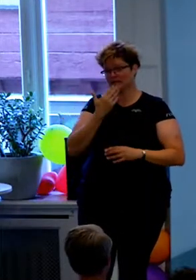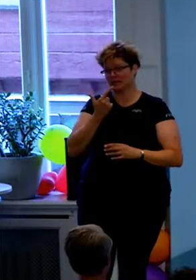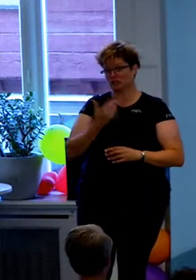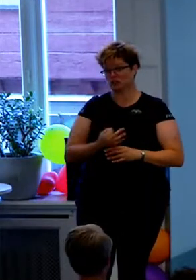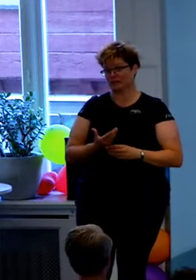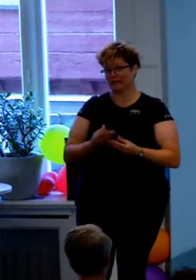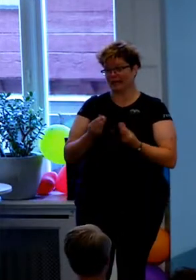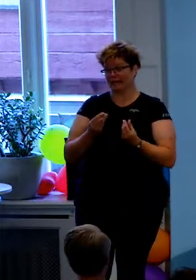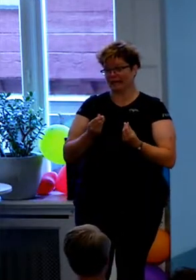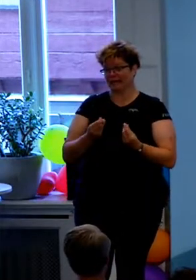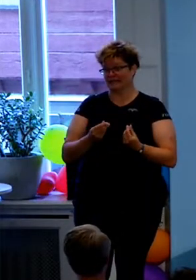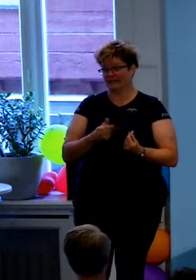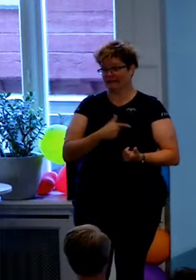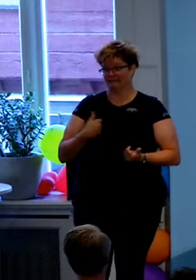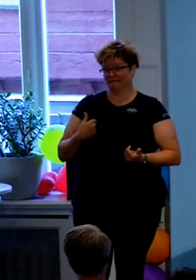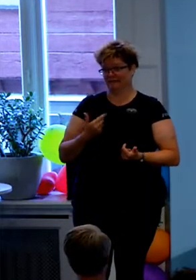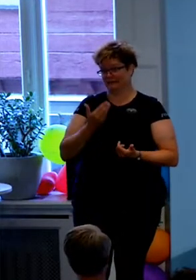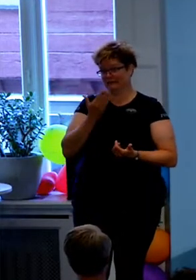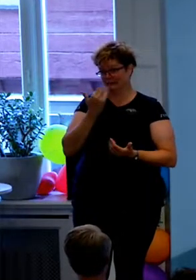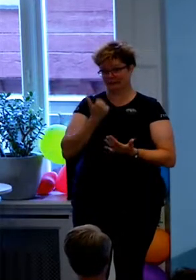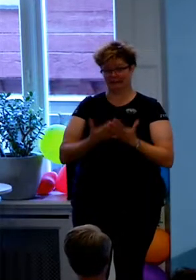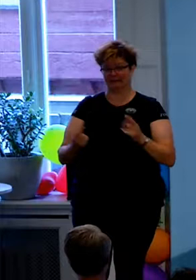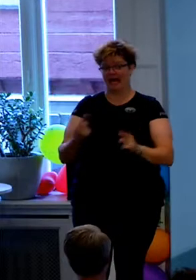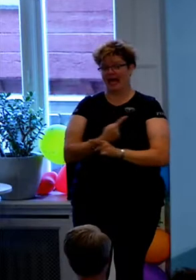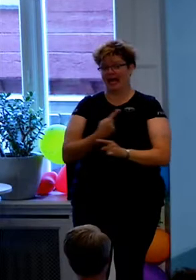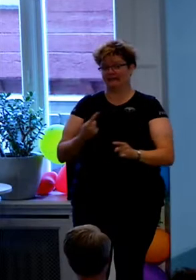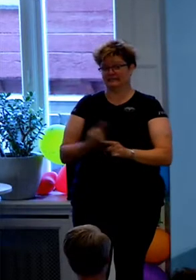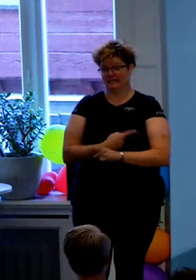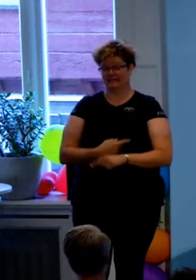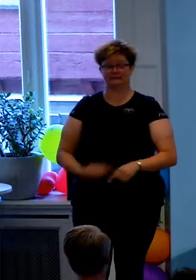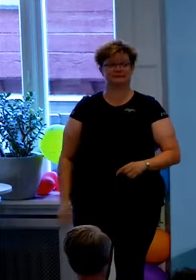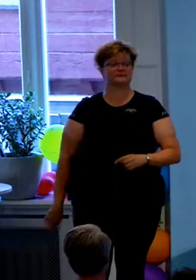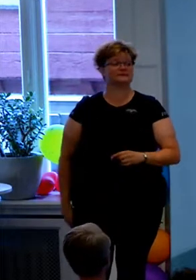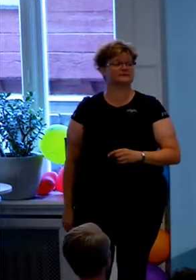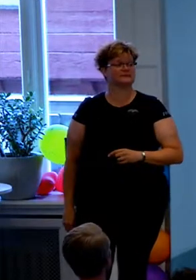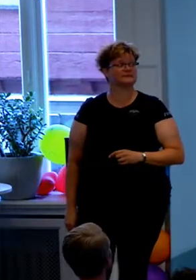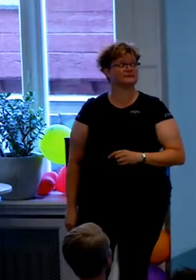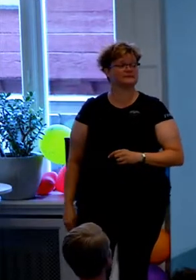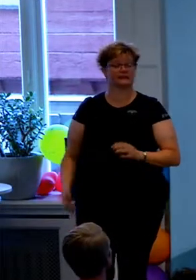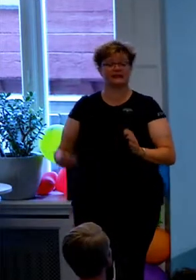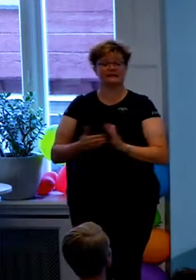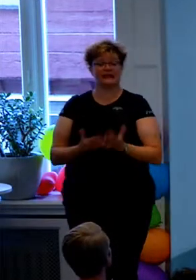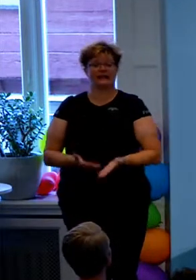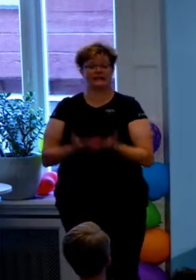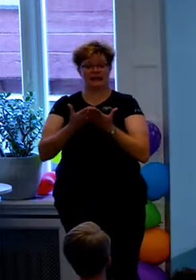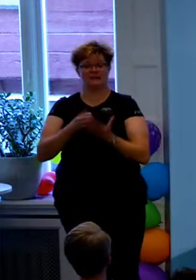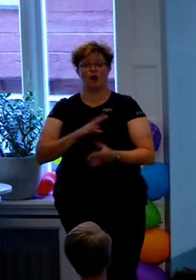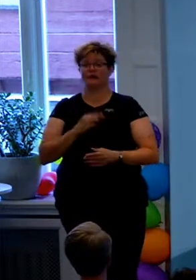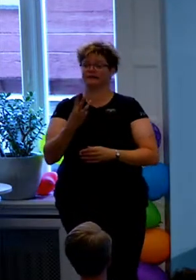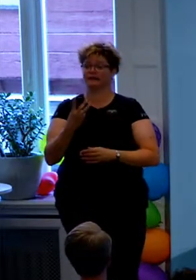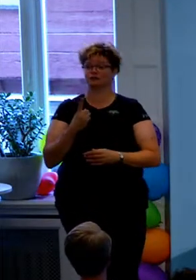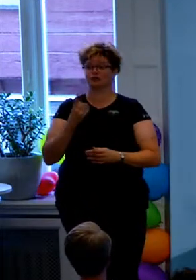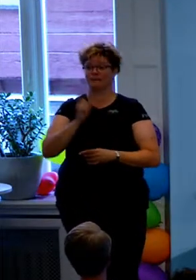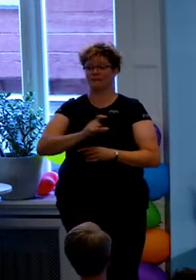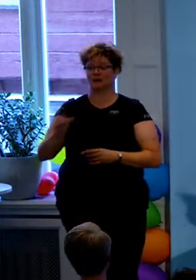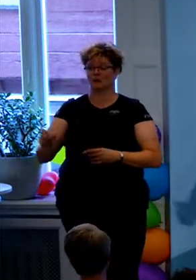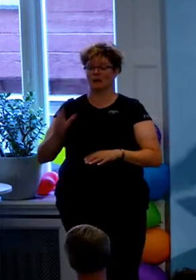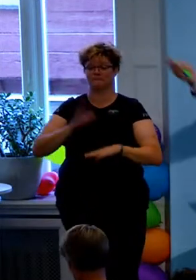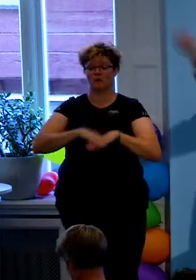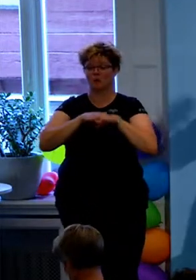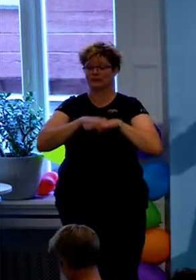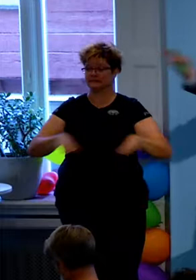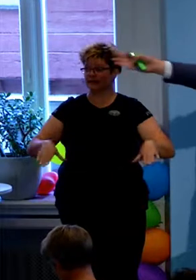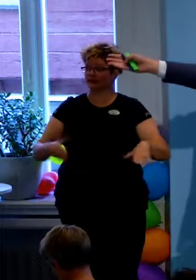av kvaliteter som vi inte kommer kunna bli ersatta med på samma sätt? Till min hjälp så ska jag ha 3 stycken personer på